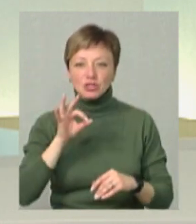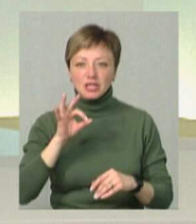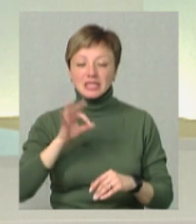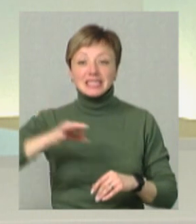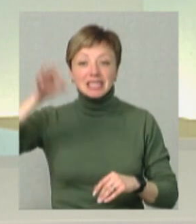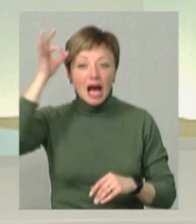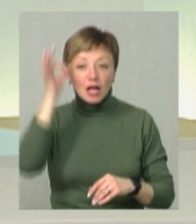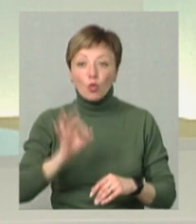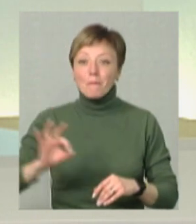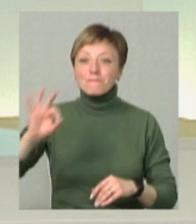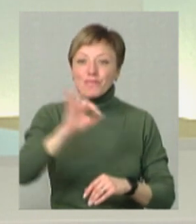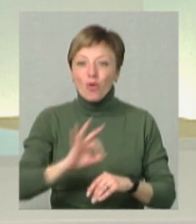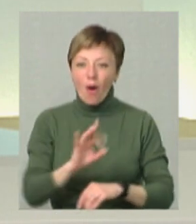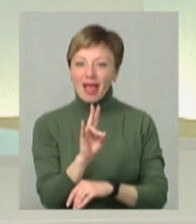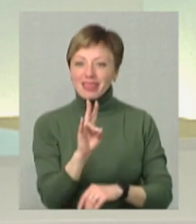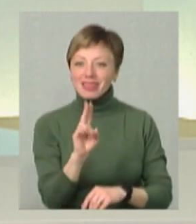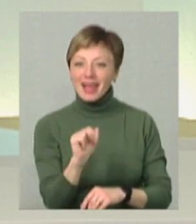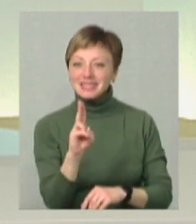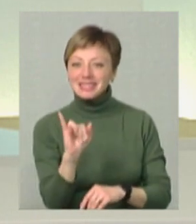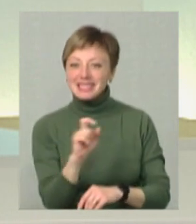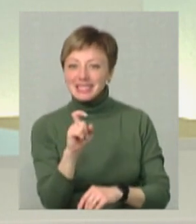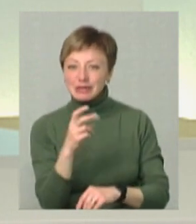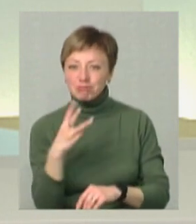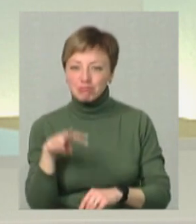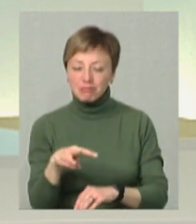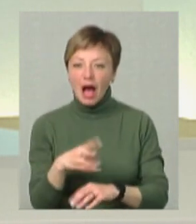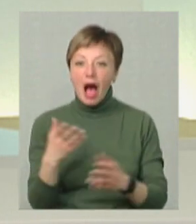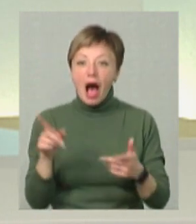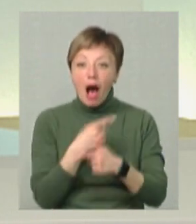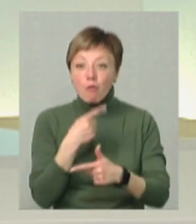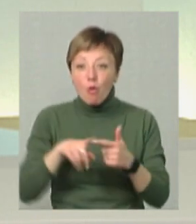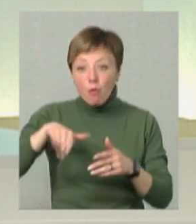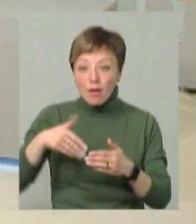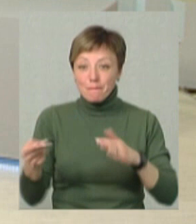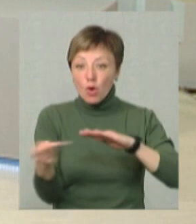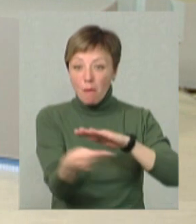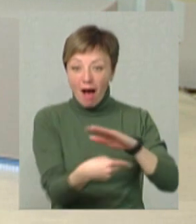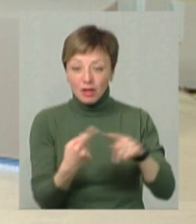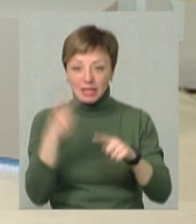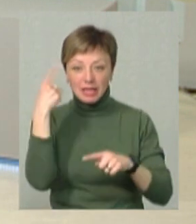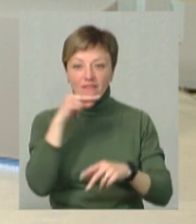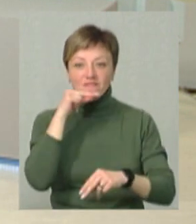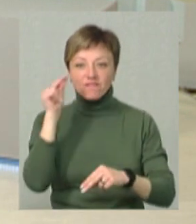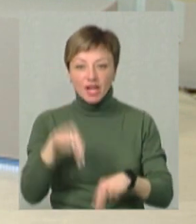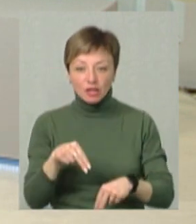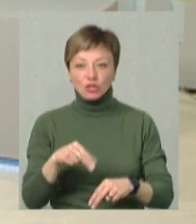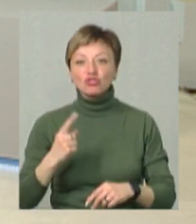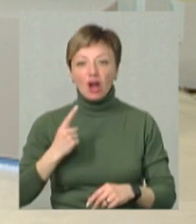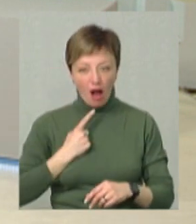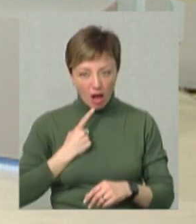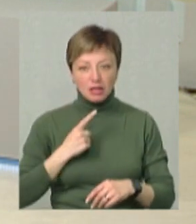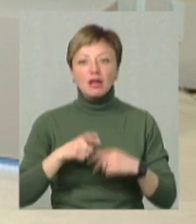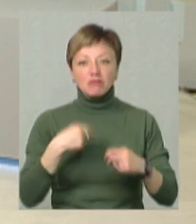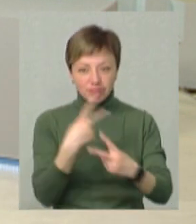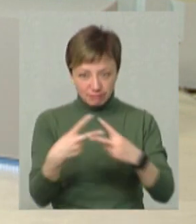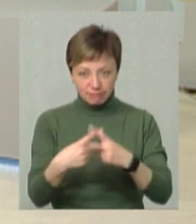про нацизм, а тим більше пропаганду якихось ідей нацизму, винного чекають тривалі